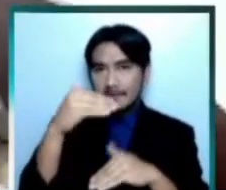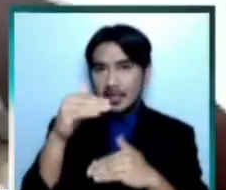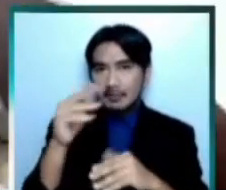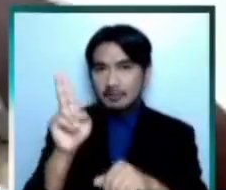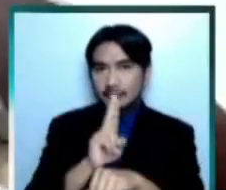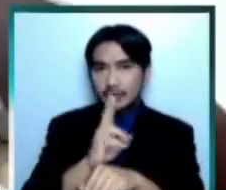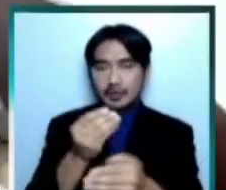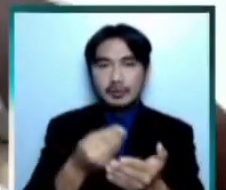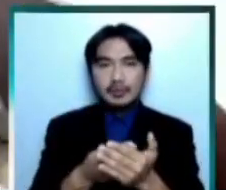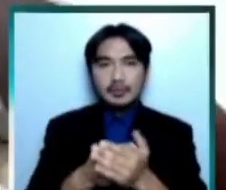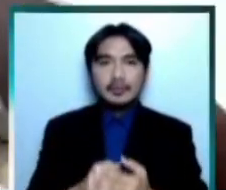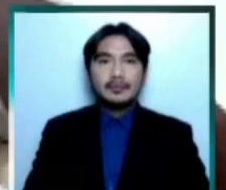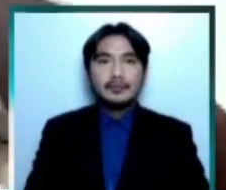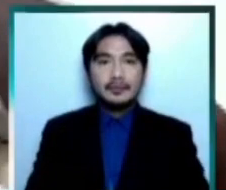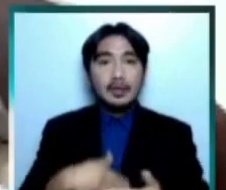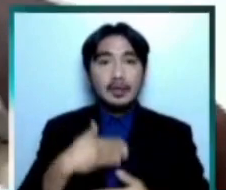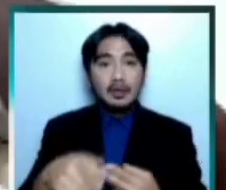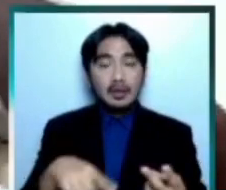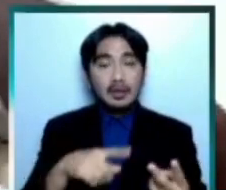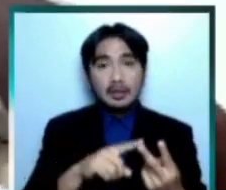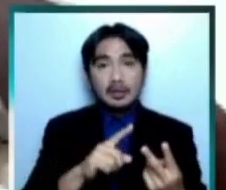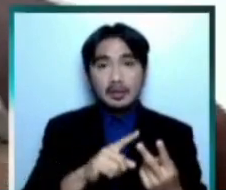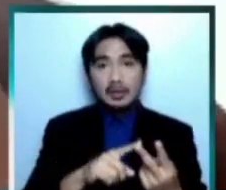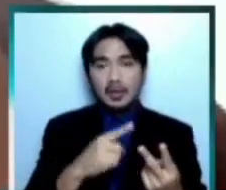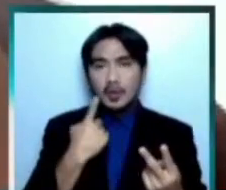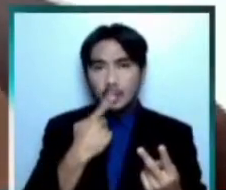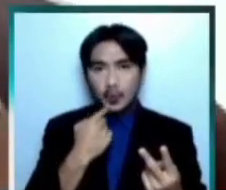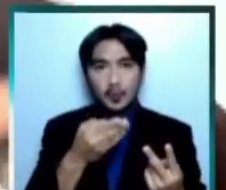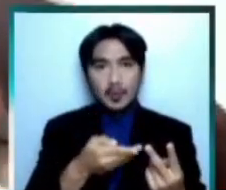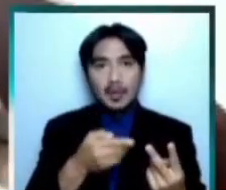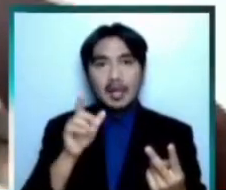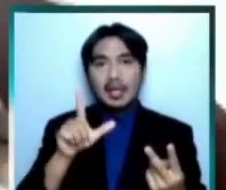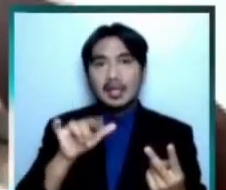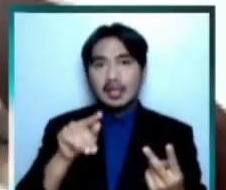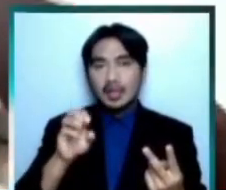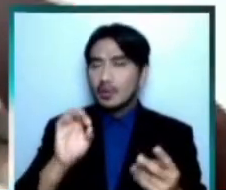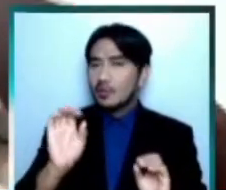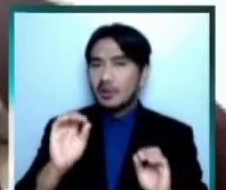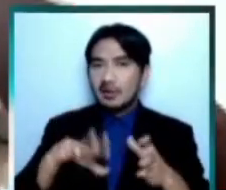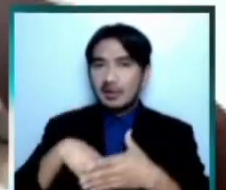ngayong araw ang running mate niyang si Representative Lito Atienza na